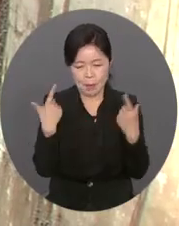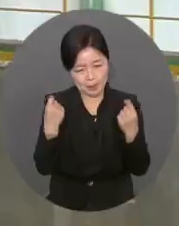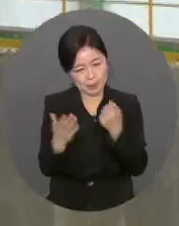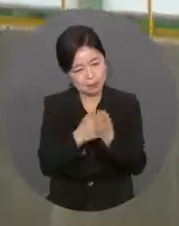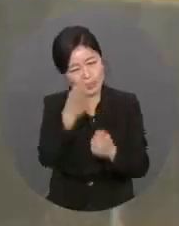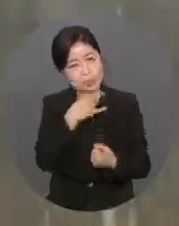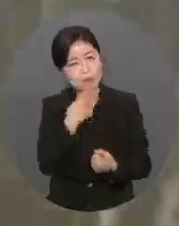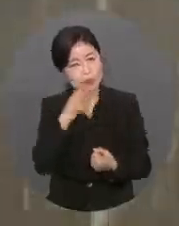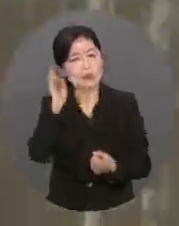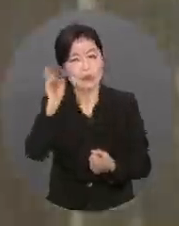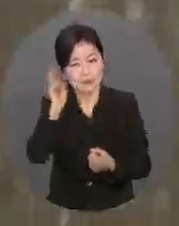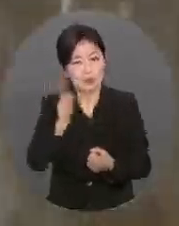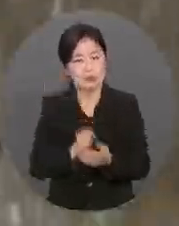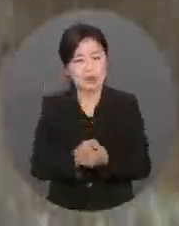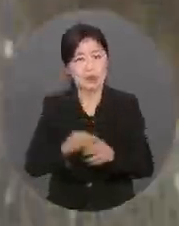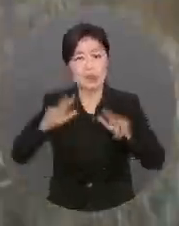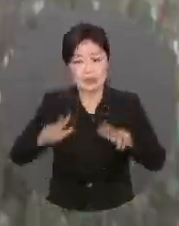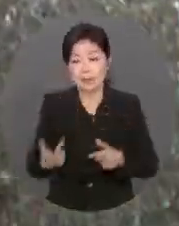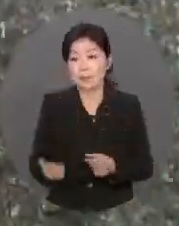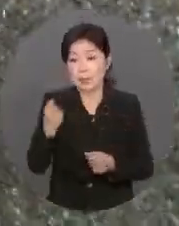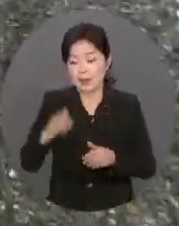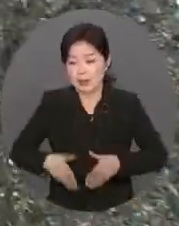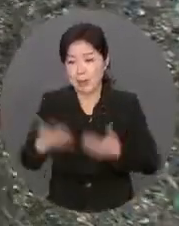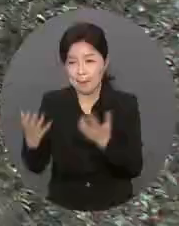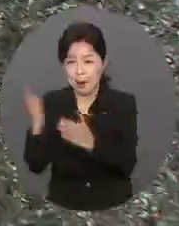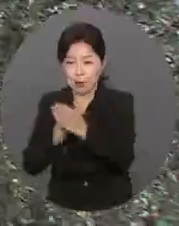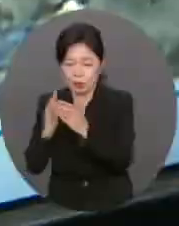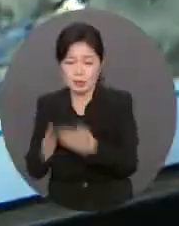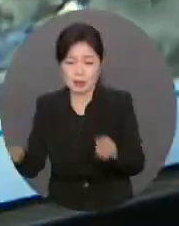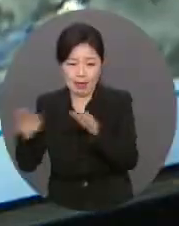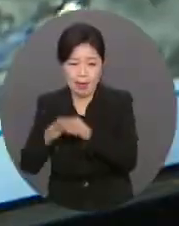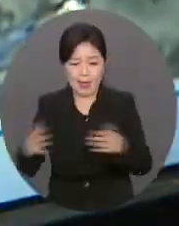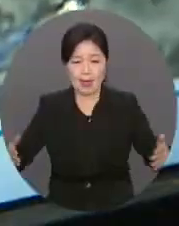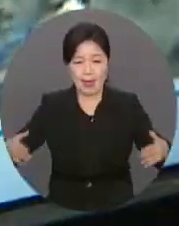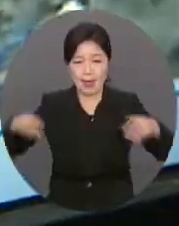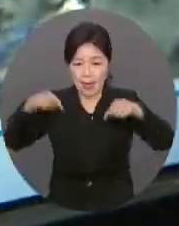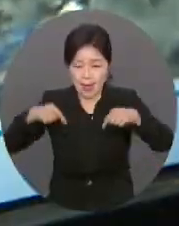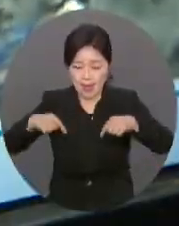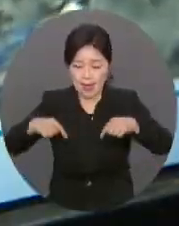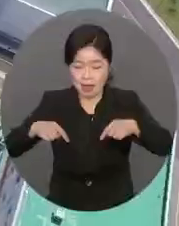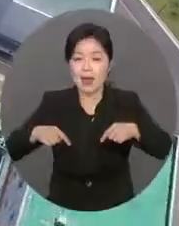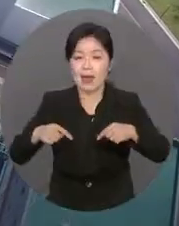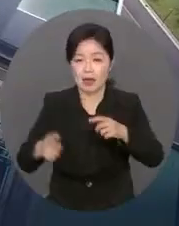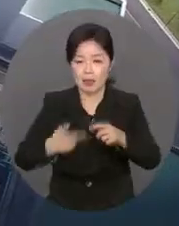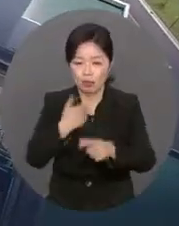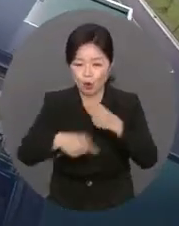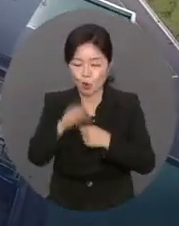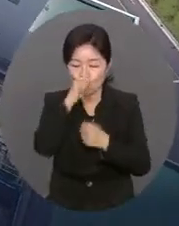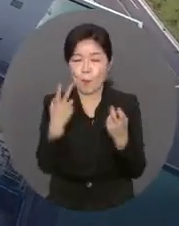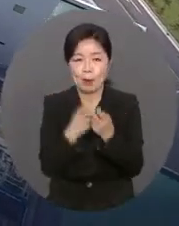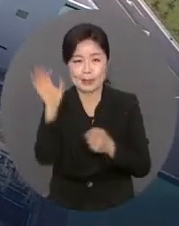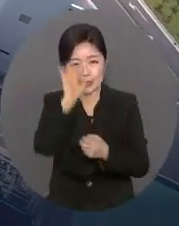판단했습니다 즉 더 늦기 전에 남방공사와 협상이라도 벌여 차선책을 찾자는 겁니다 결국은